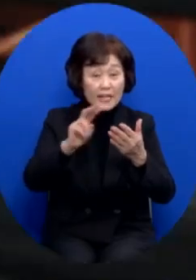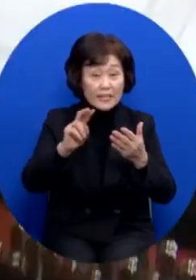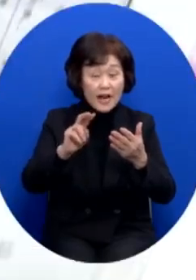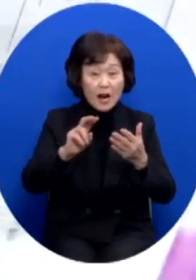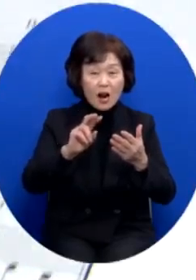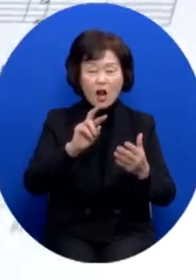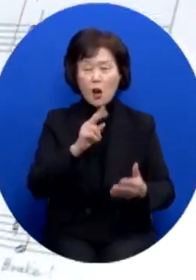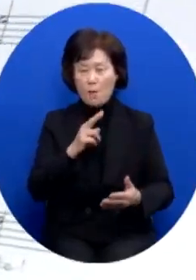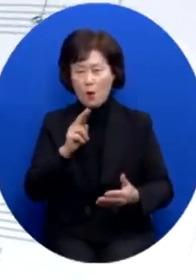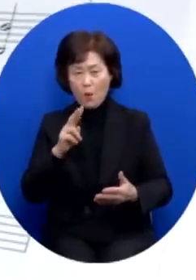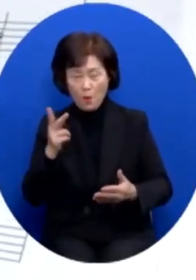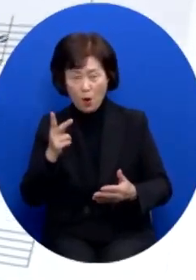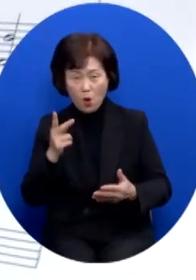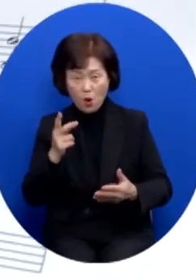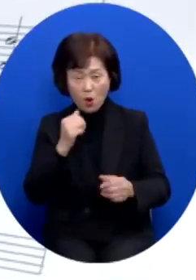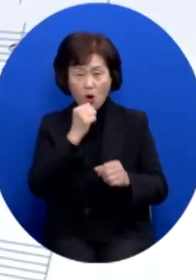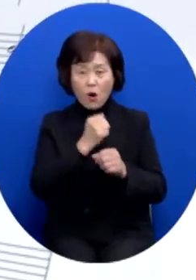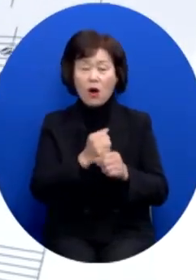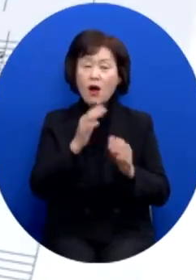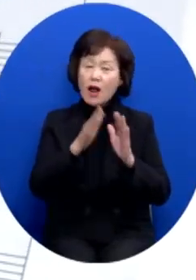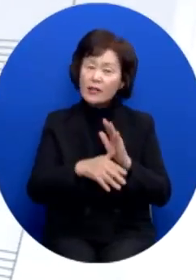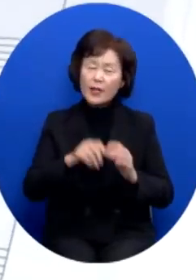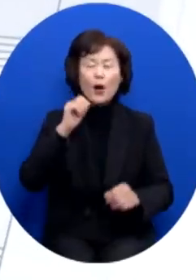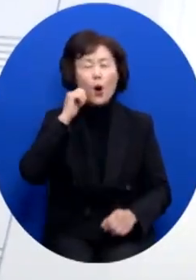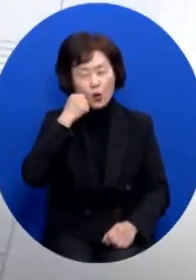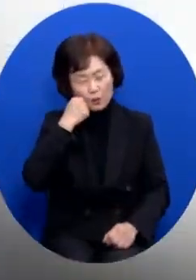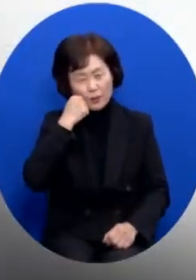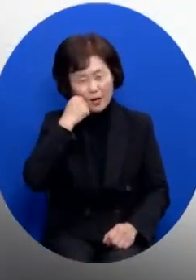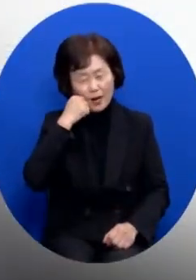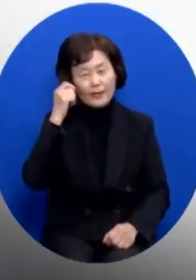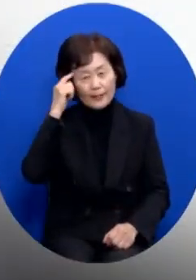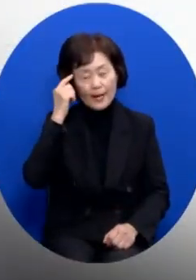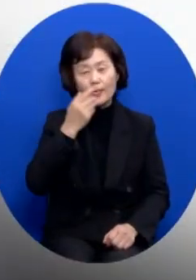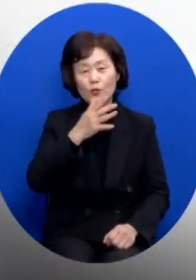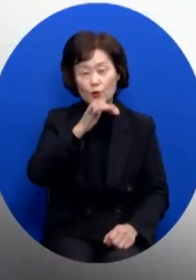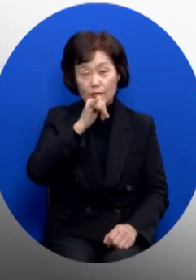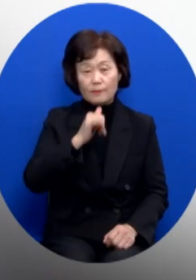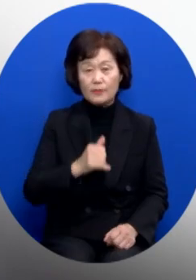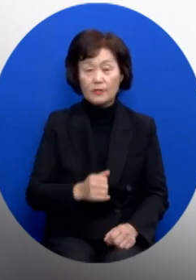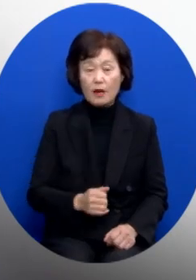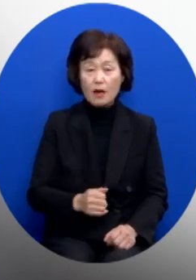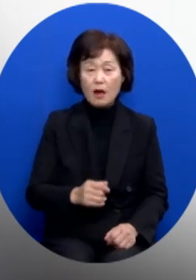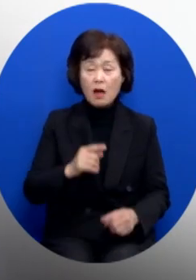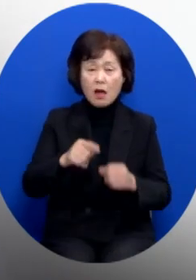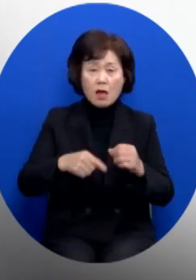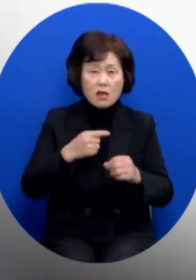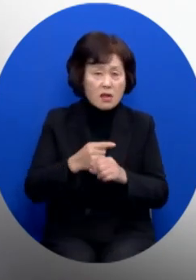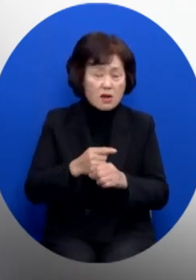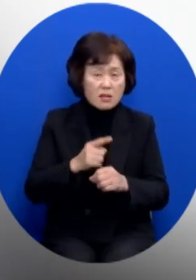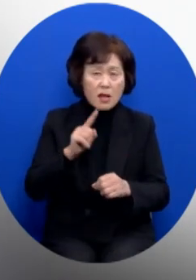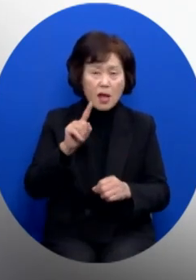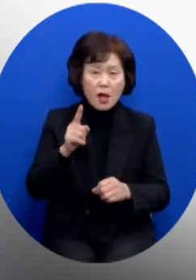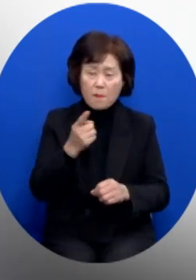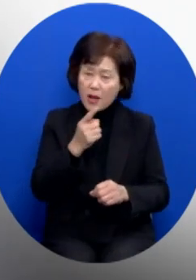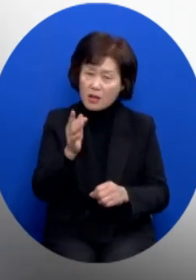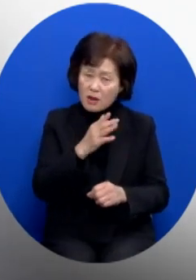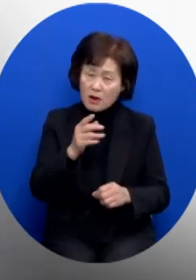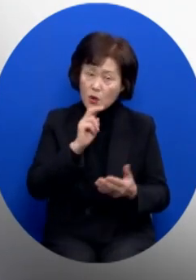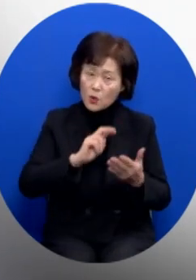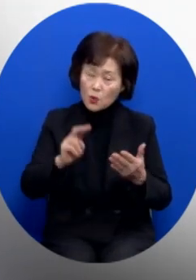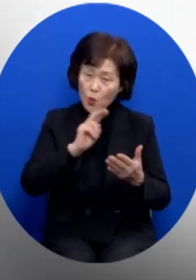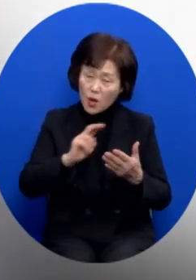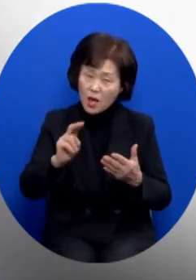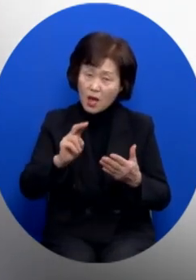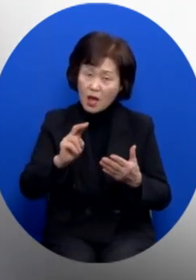번역하는 작업의 어려움 이 다시 한번 생각하게 됩니다. 그러네요. 이 한 해에 많게는 100여 개의 외국 CCM이